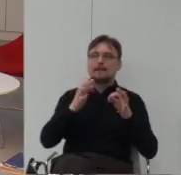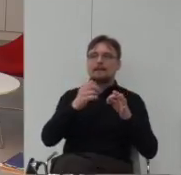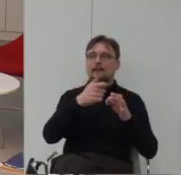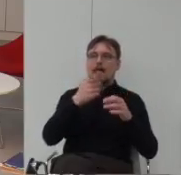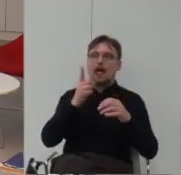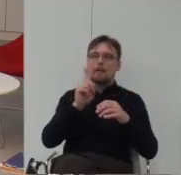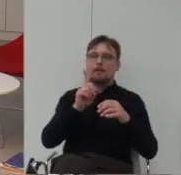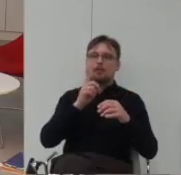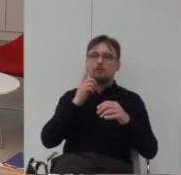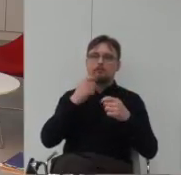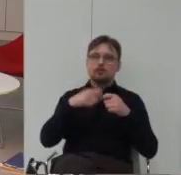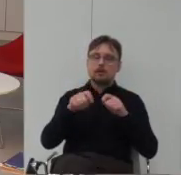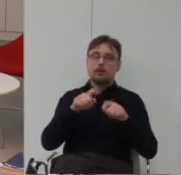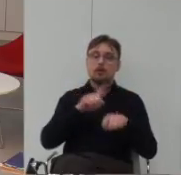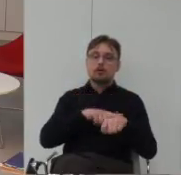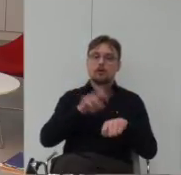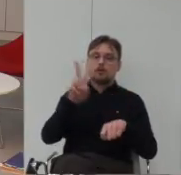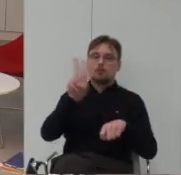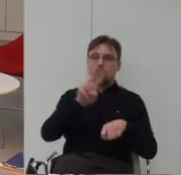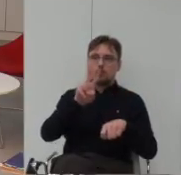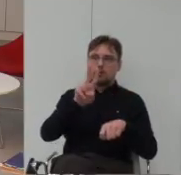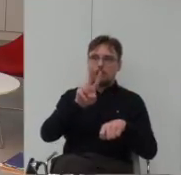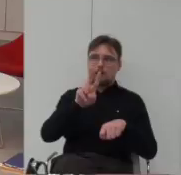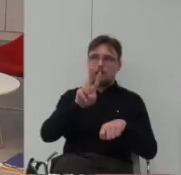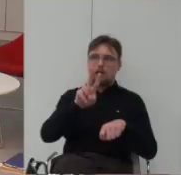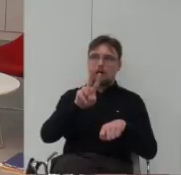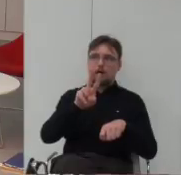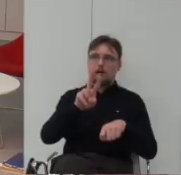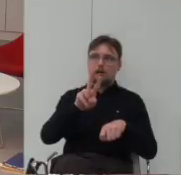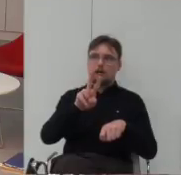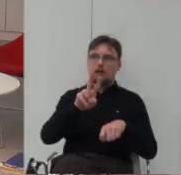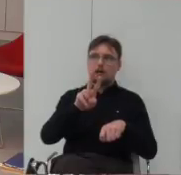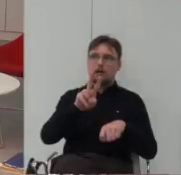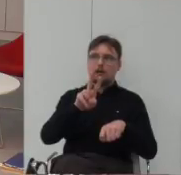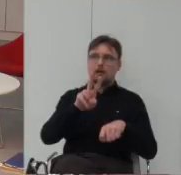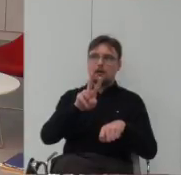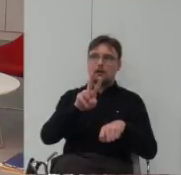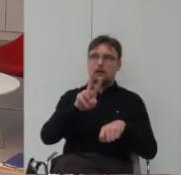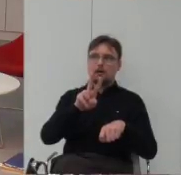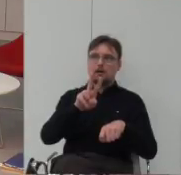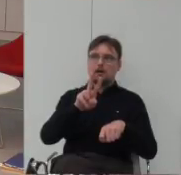minut przerwy o godzinie 14. O godzinie